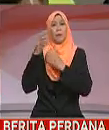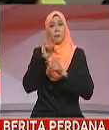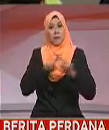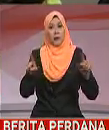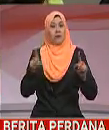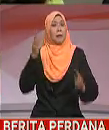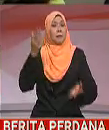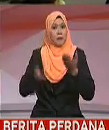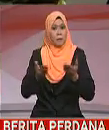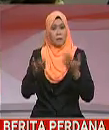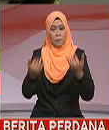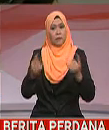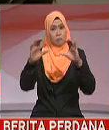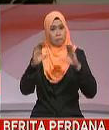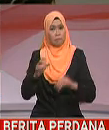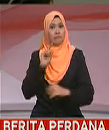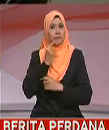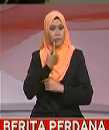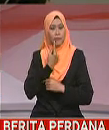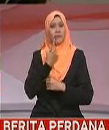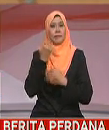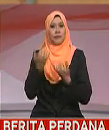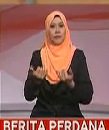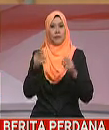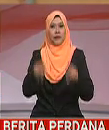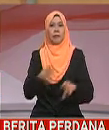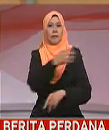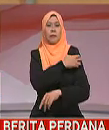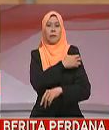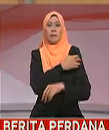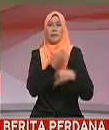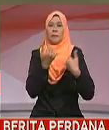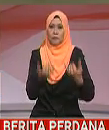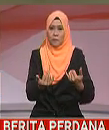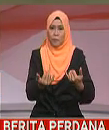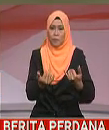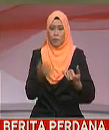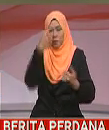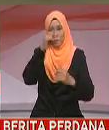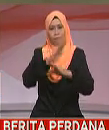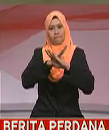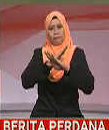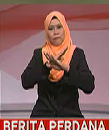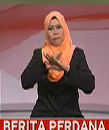tidak mustahil langkah lebih serius diambil pihak berkuasa negara terbabit untuk menyekat